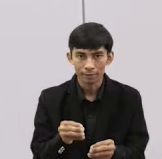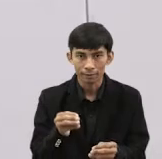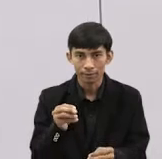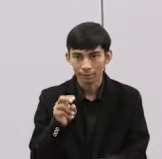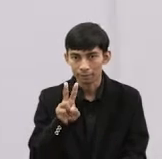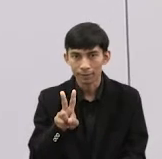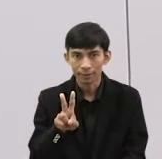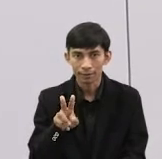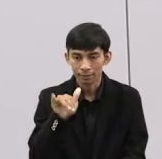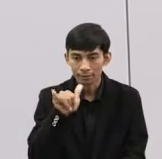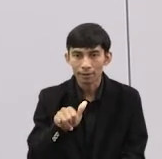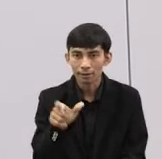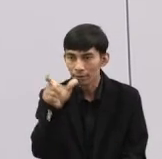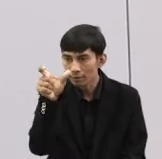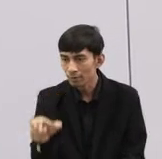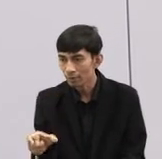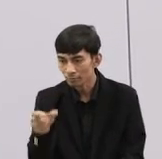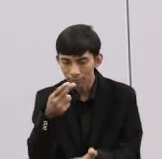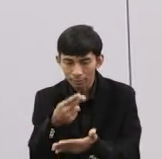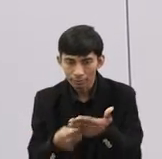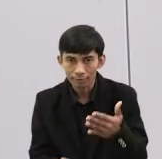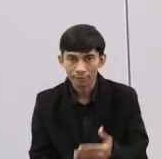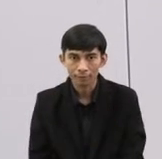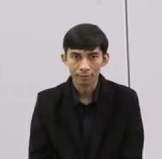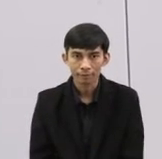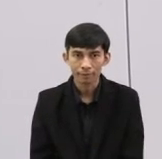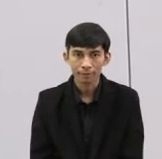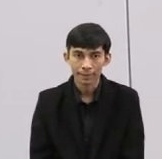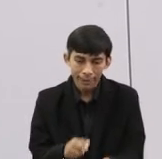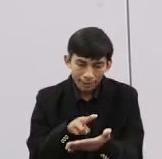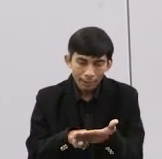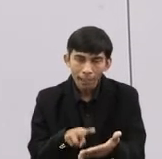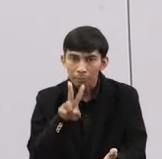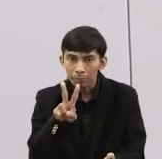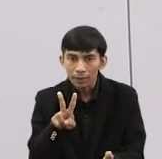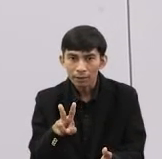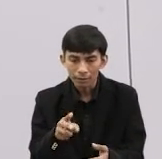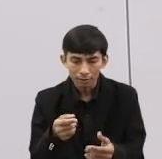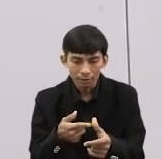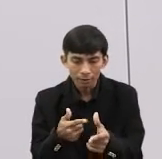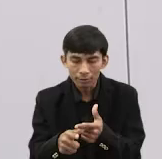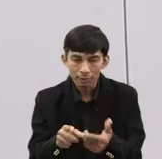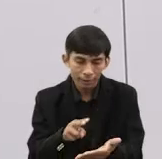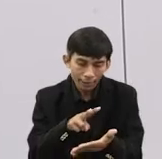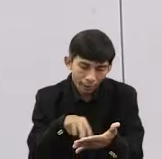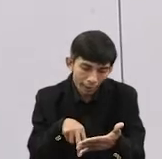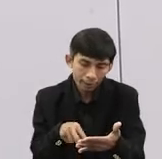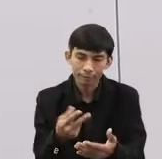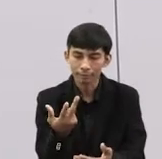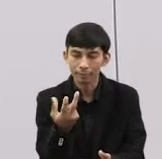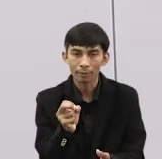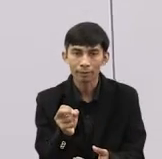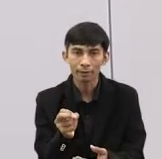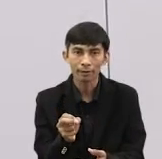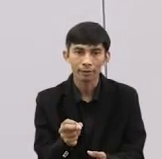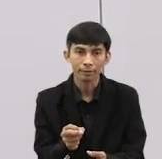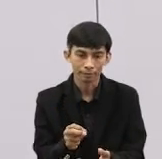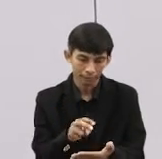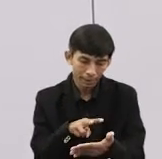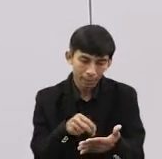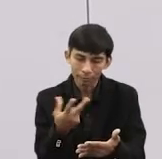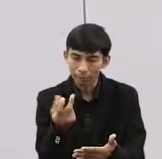vầy con an thả pì rưu có con an thả một phầy bà con an một phầy nụ việc thật nó